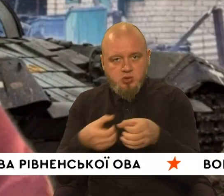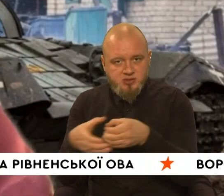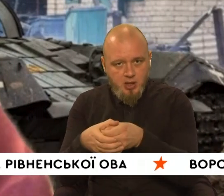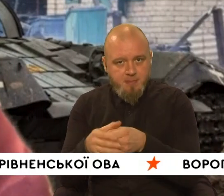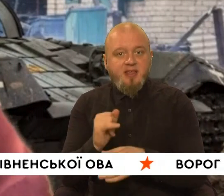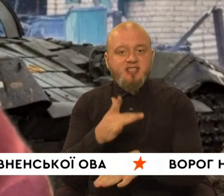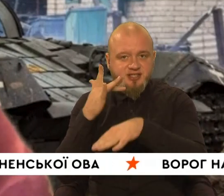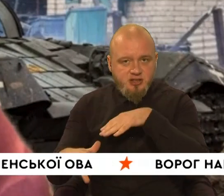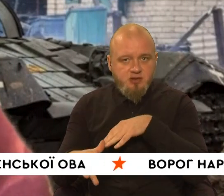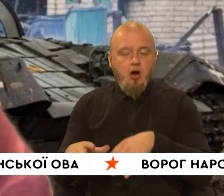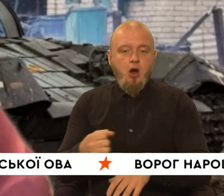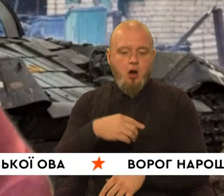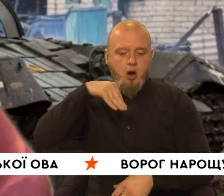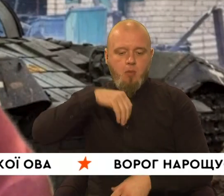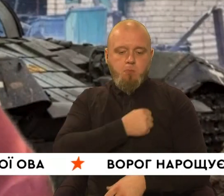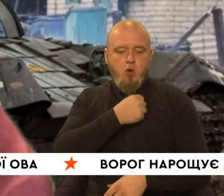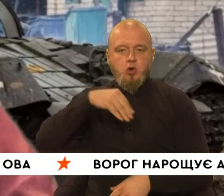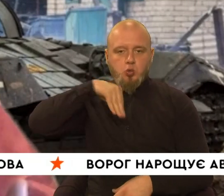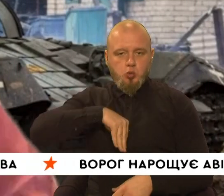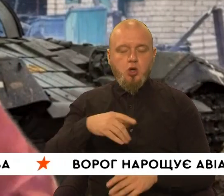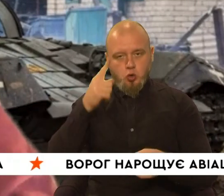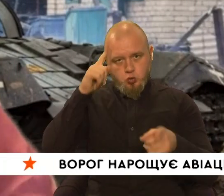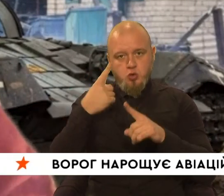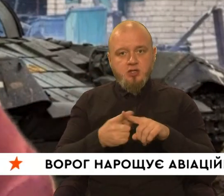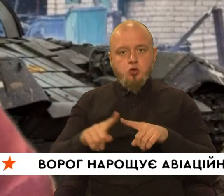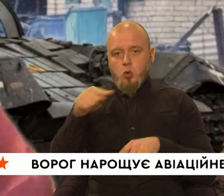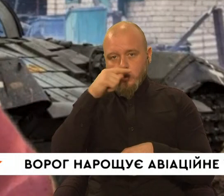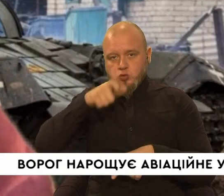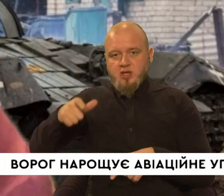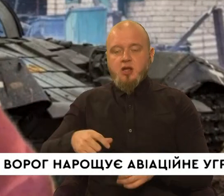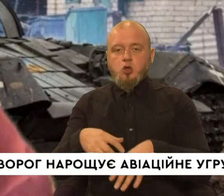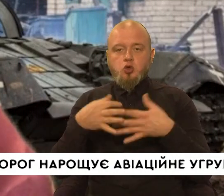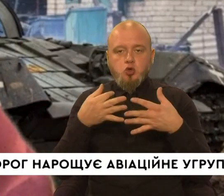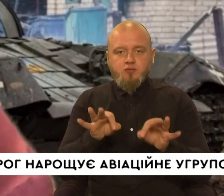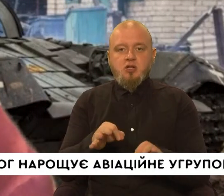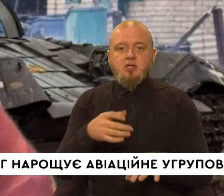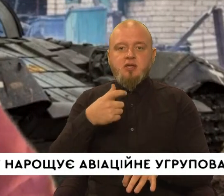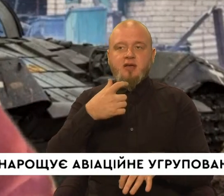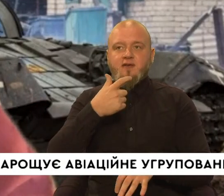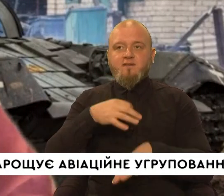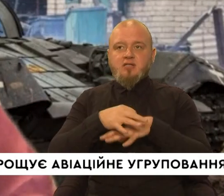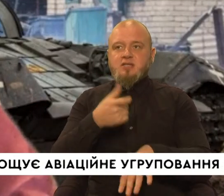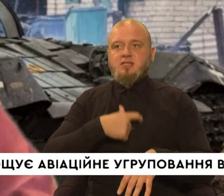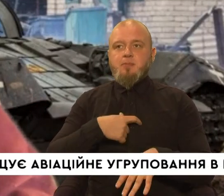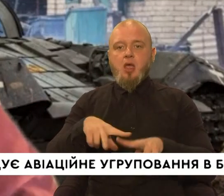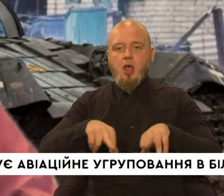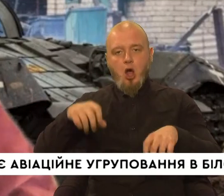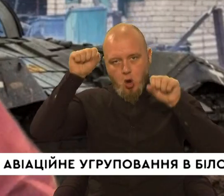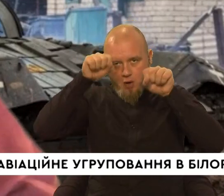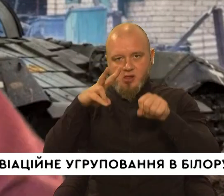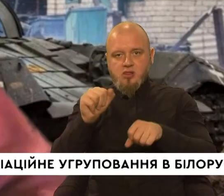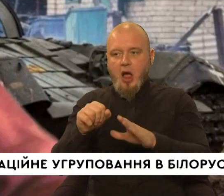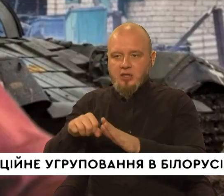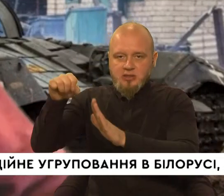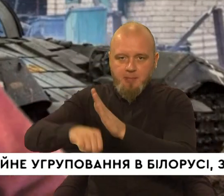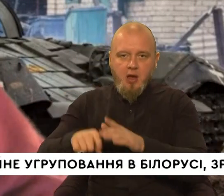силах, і знищив бойовий дух. Шокує те, що росіяни дозволили вести себе як стадо овець на забій, і їх просто мобілізують, або